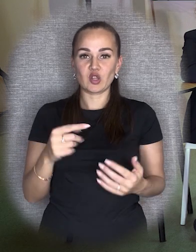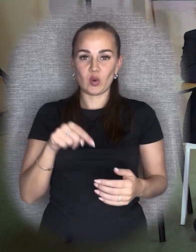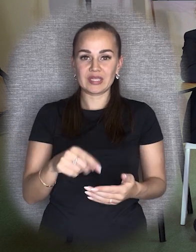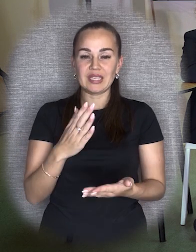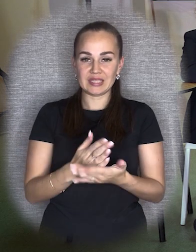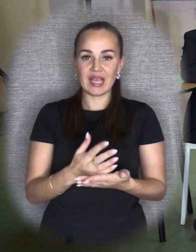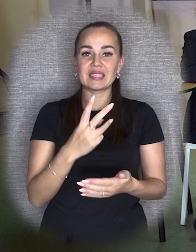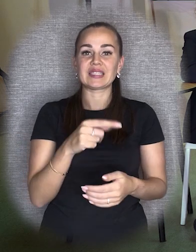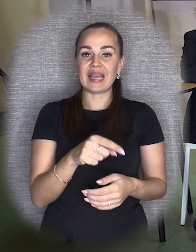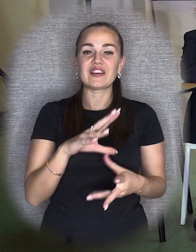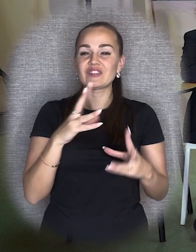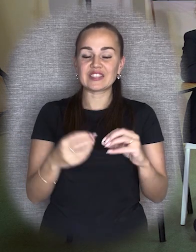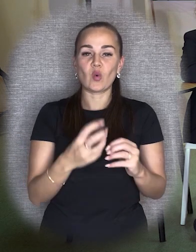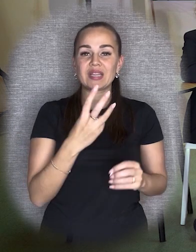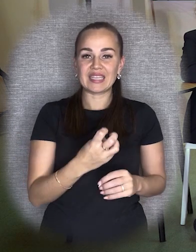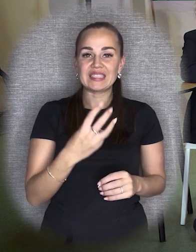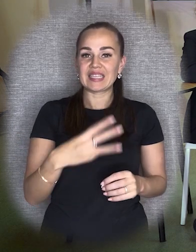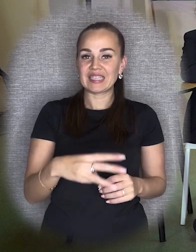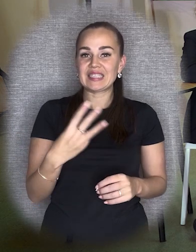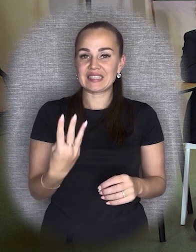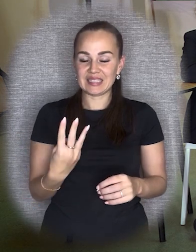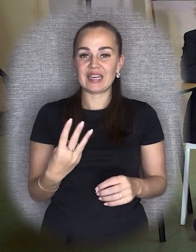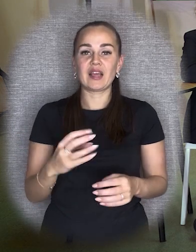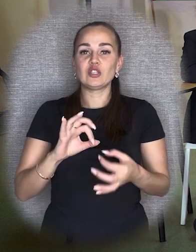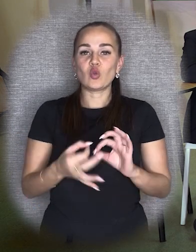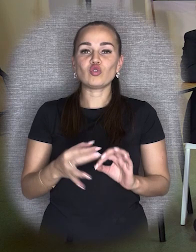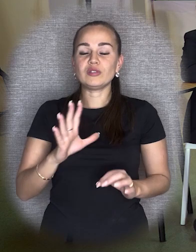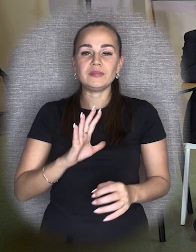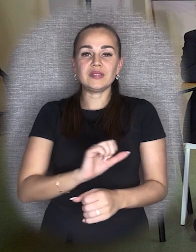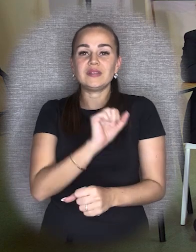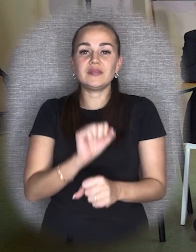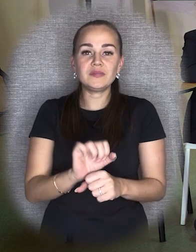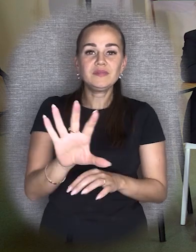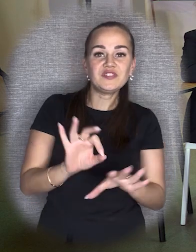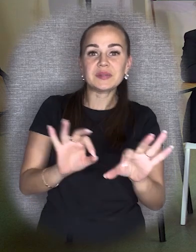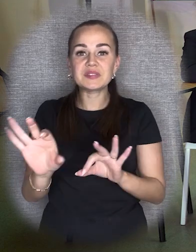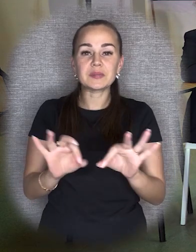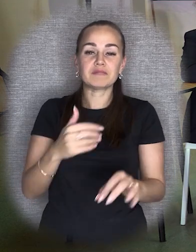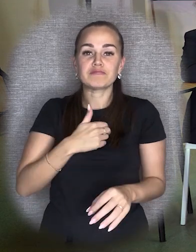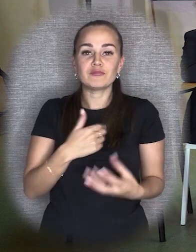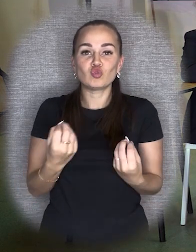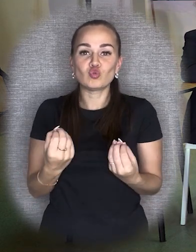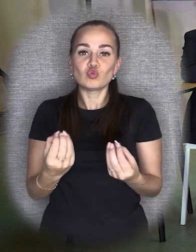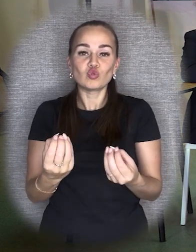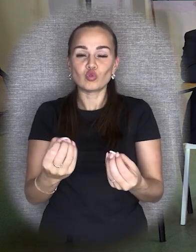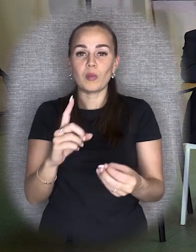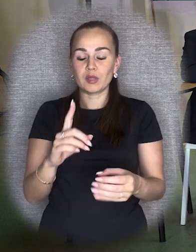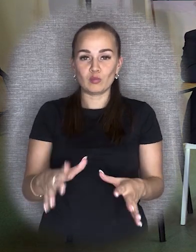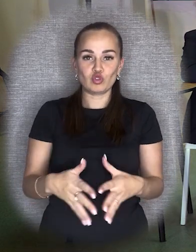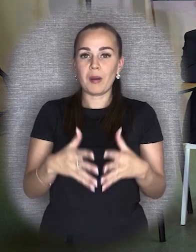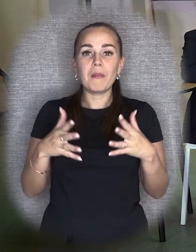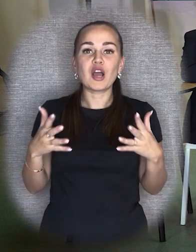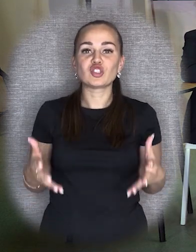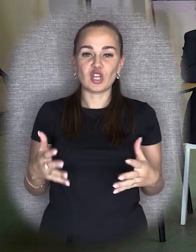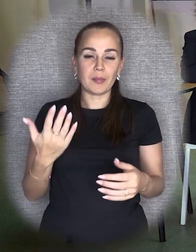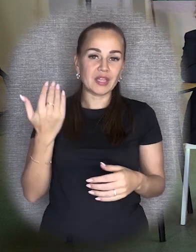333, потому что сложно было остановиться в выборе, опять же, в силу масштабности